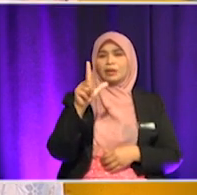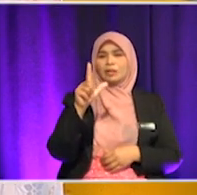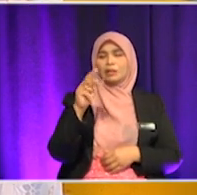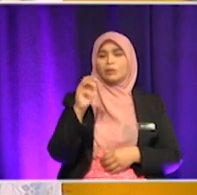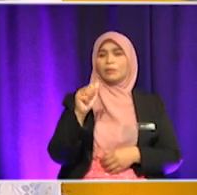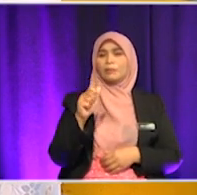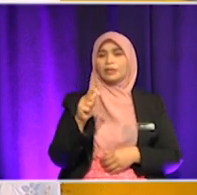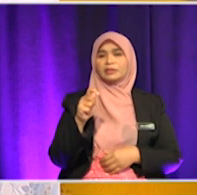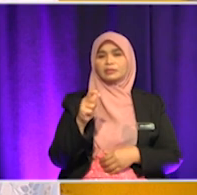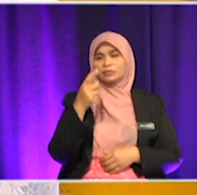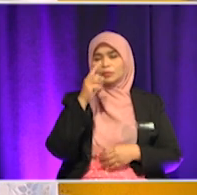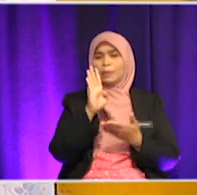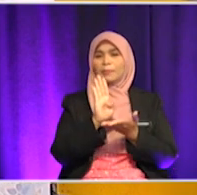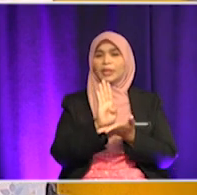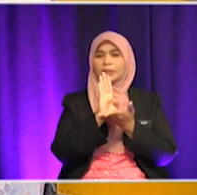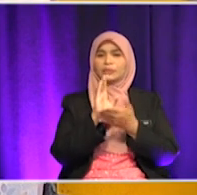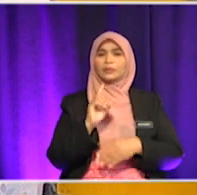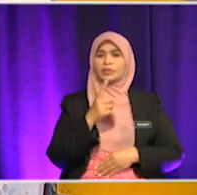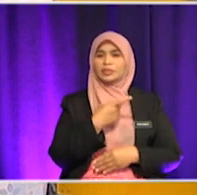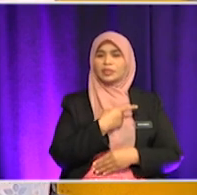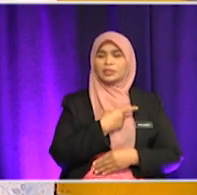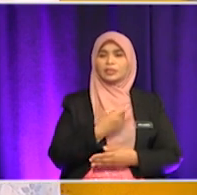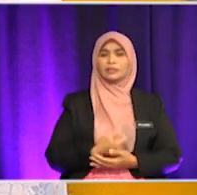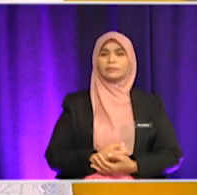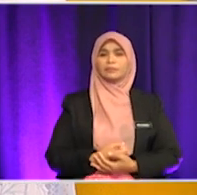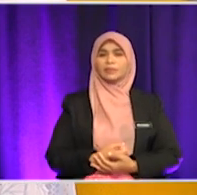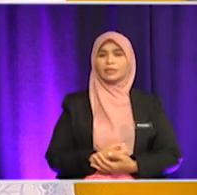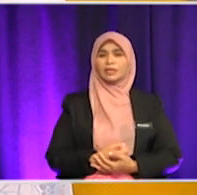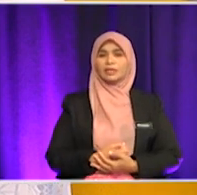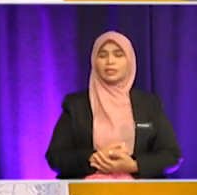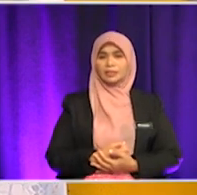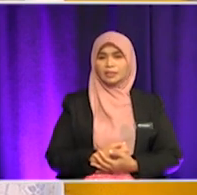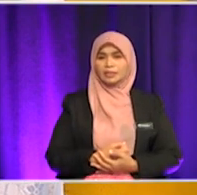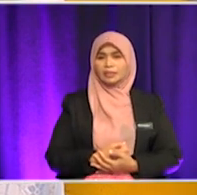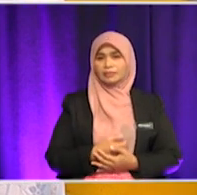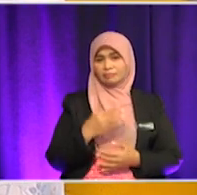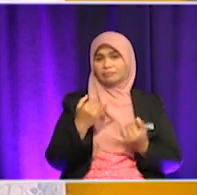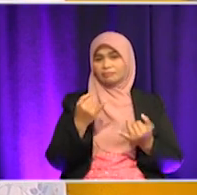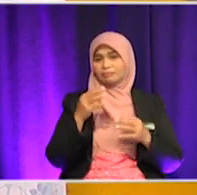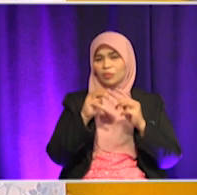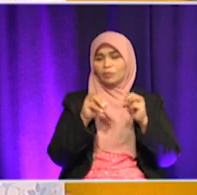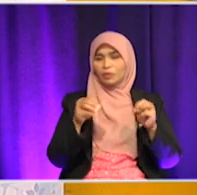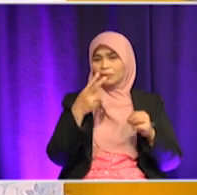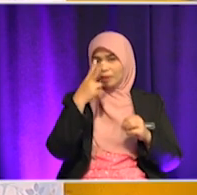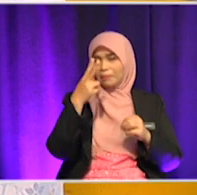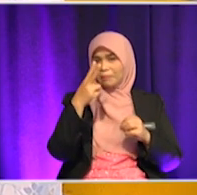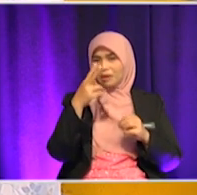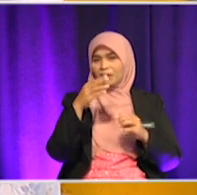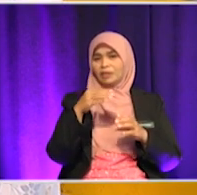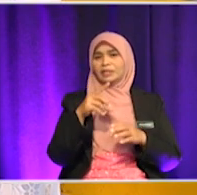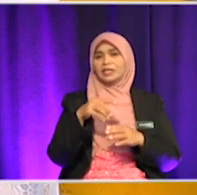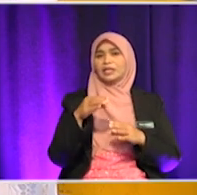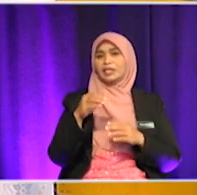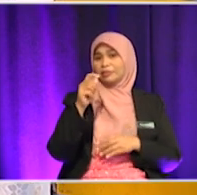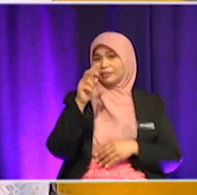lah. Okey, jadi soalan panjang, okey, macam yang murid-murid dekat nampak dekat skrin TV, okey, baca dan fahamkan